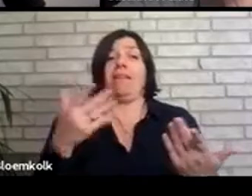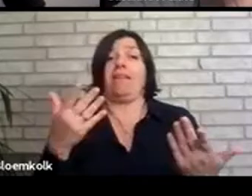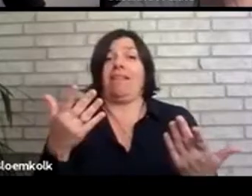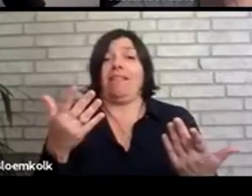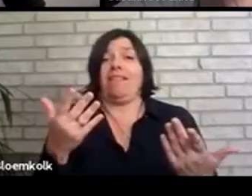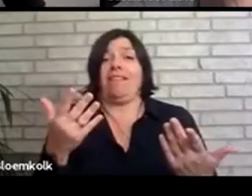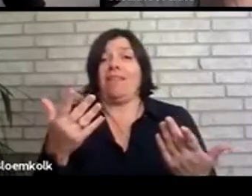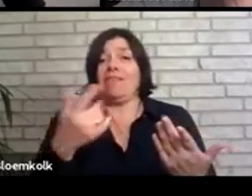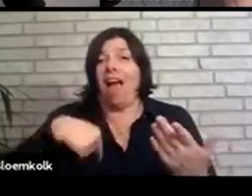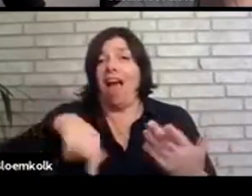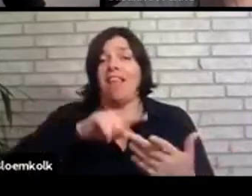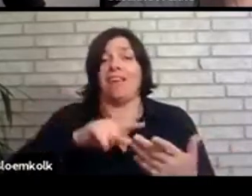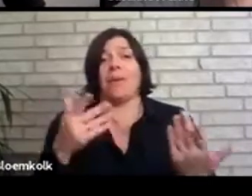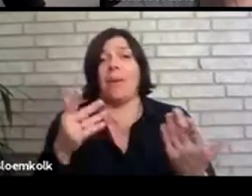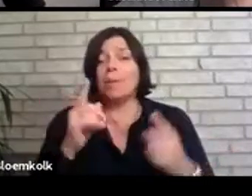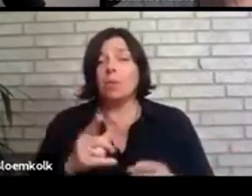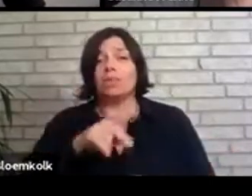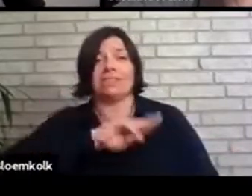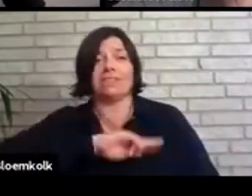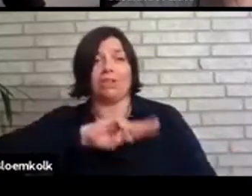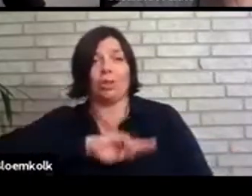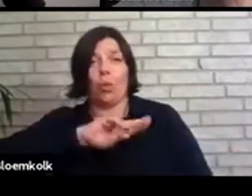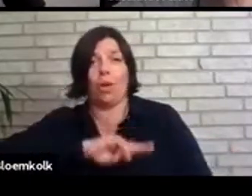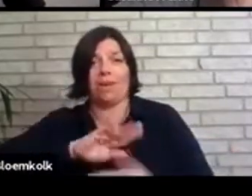geduldig bleiben. Das finde ich ist ganz wichtig,